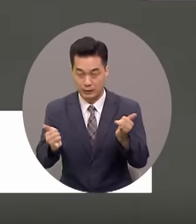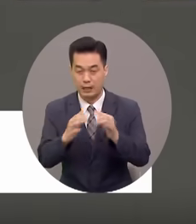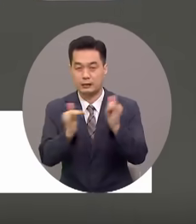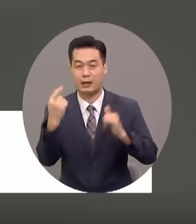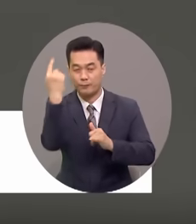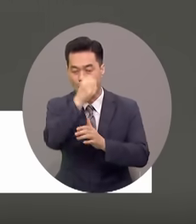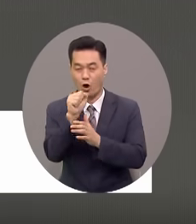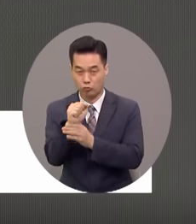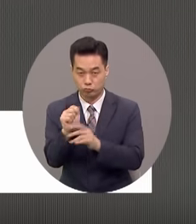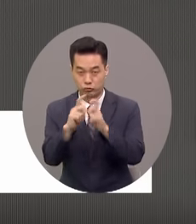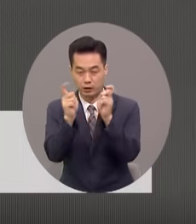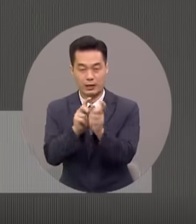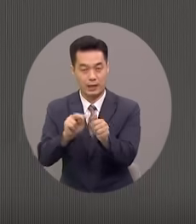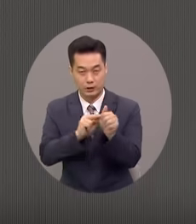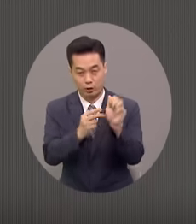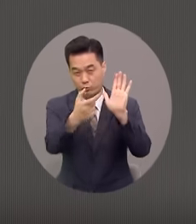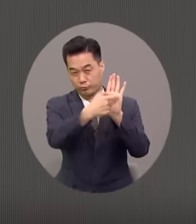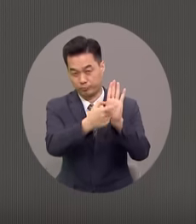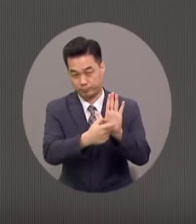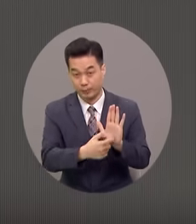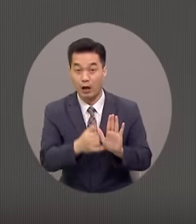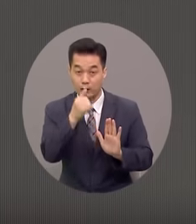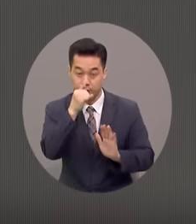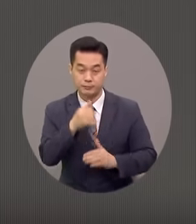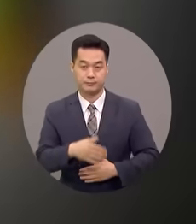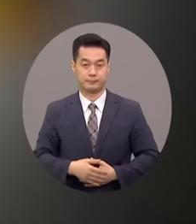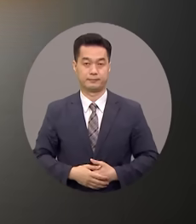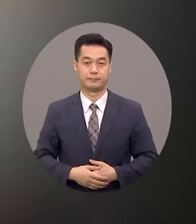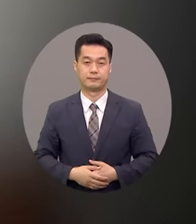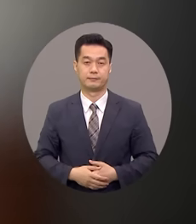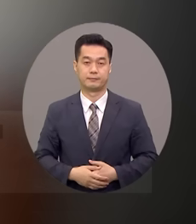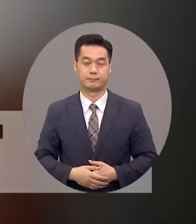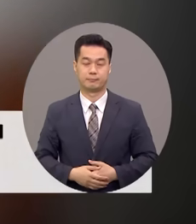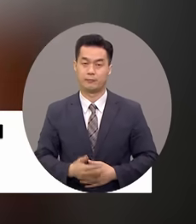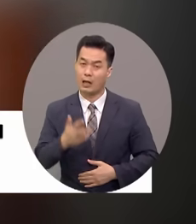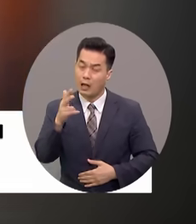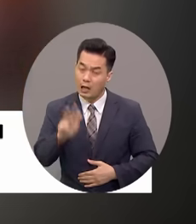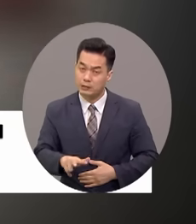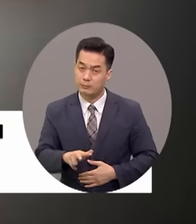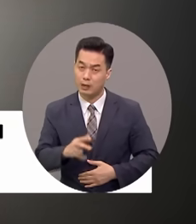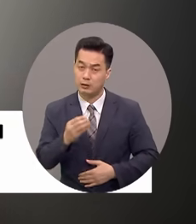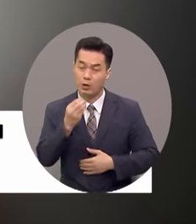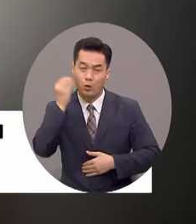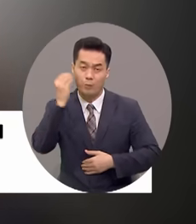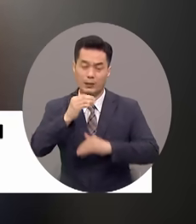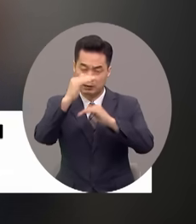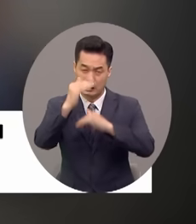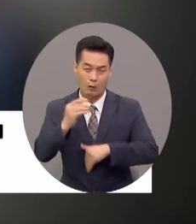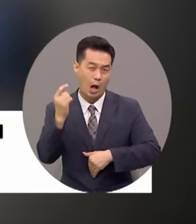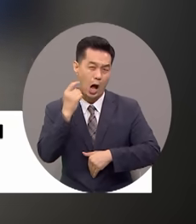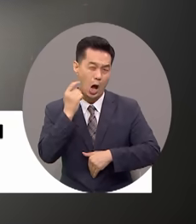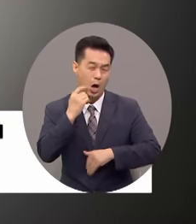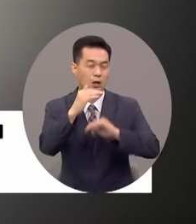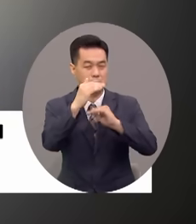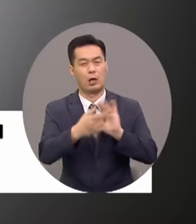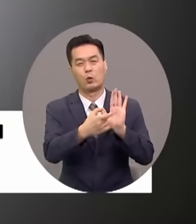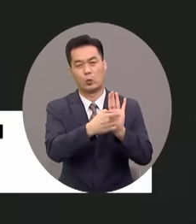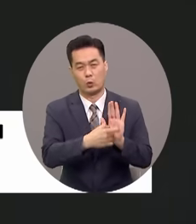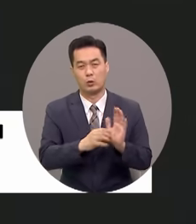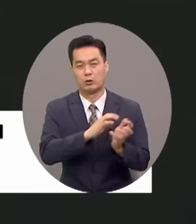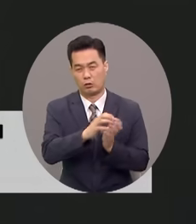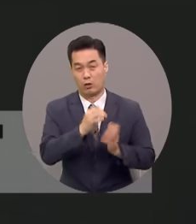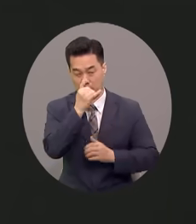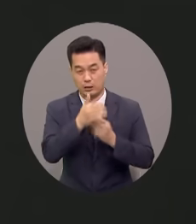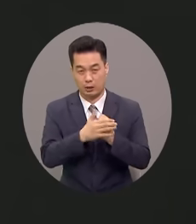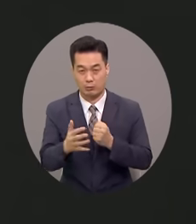노출되어있으며, 이들을성범죄자나 폭력범죄자로분류하고있습니다.하지만해당 사이트의일부내용은허위로밝혀졌습니다.